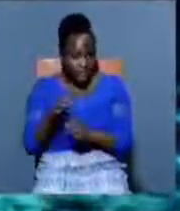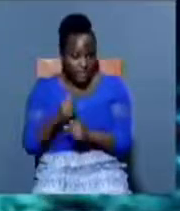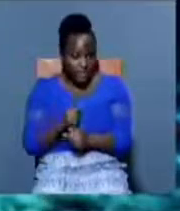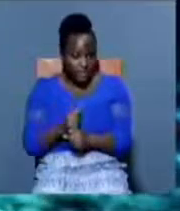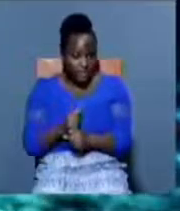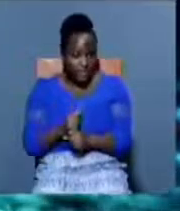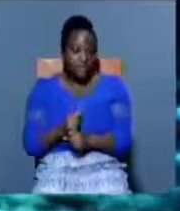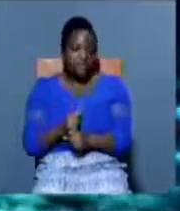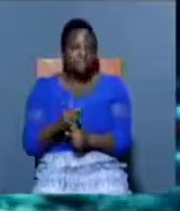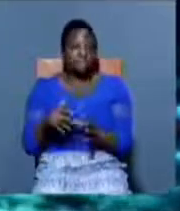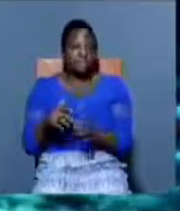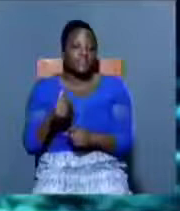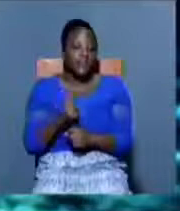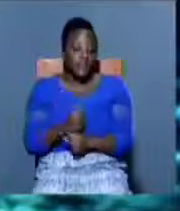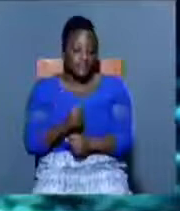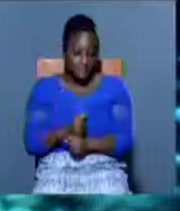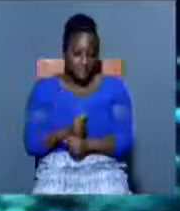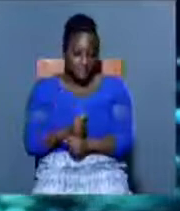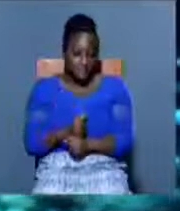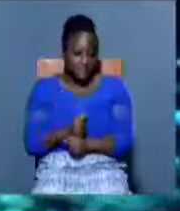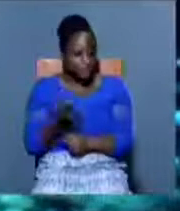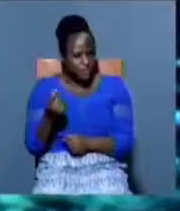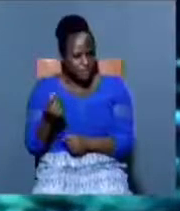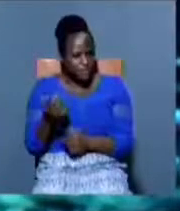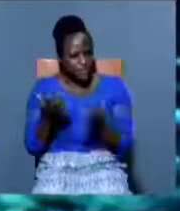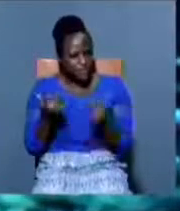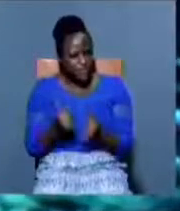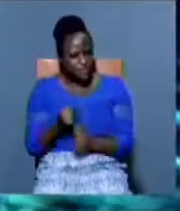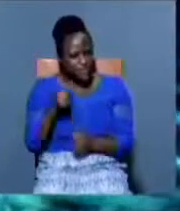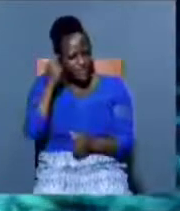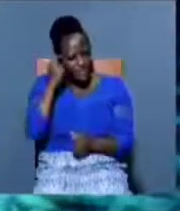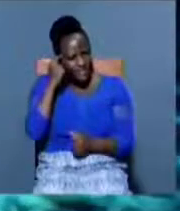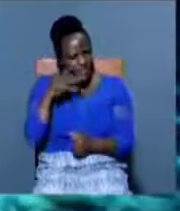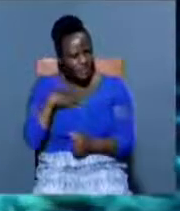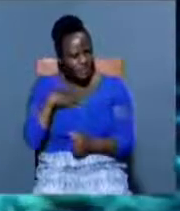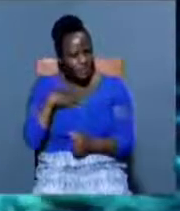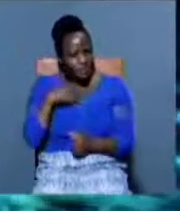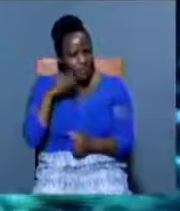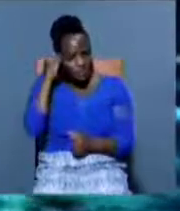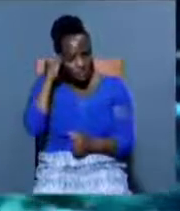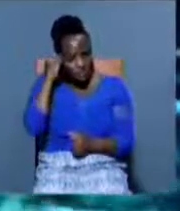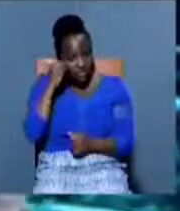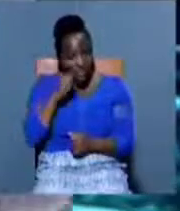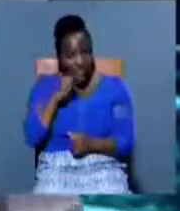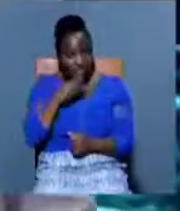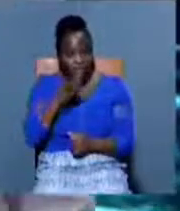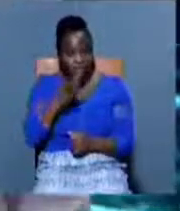tukafanya kazi, pesa ninayoipata huwa akilini mwangu inafikiria familia.